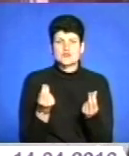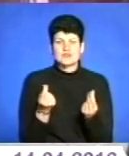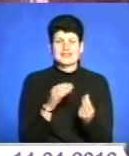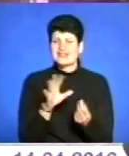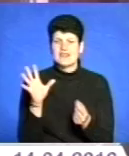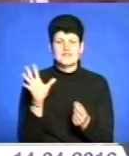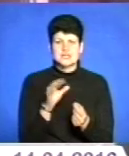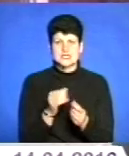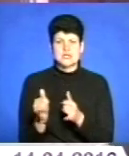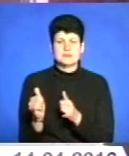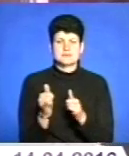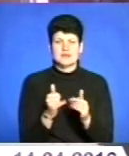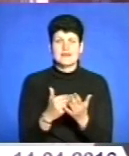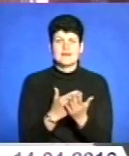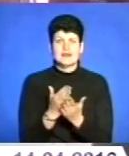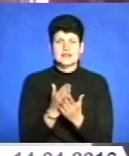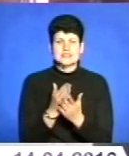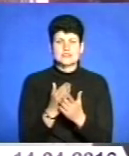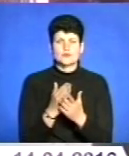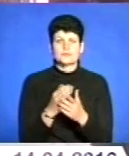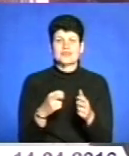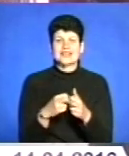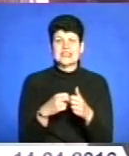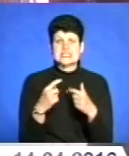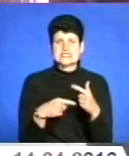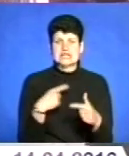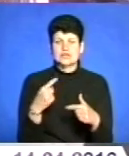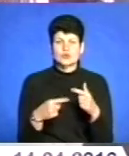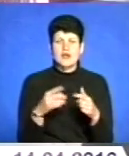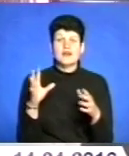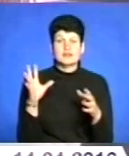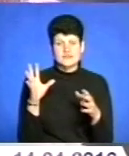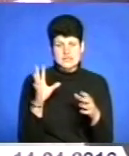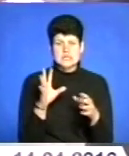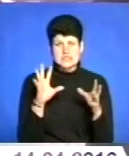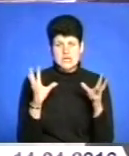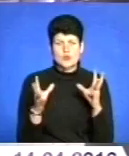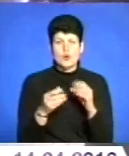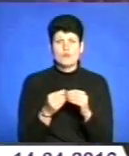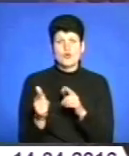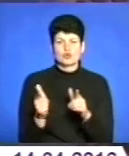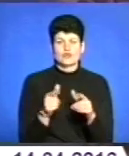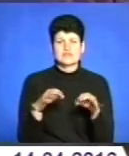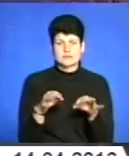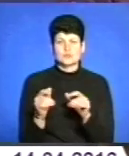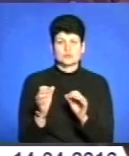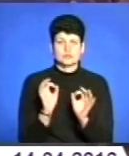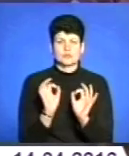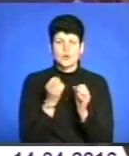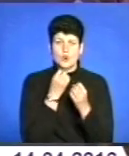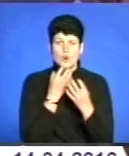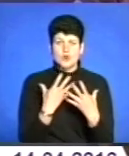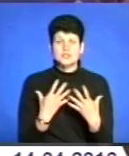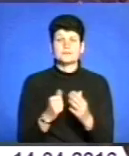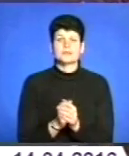всі забезпечені якісною резиною, але в цілому готовність автотранспорту хороша. Під час техогляду